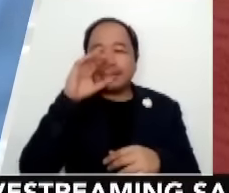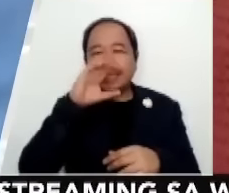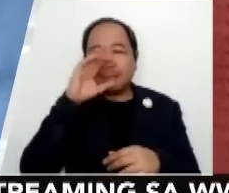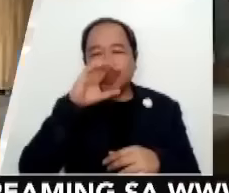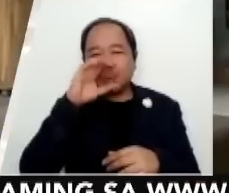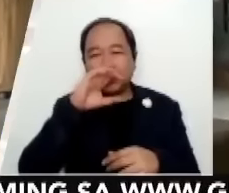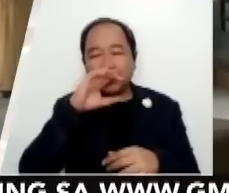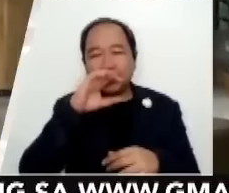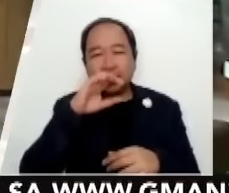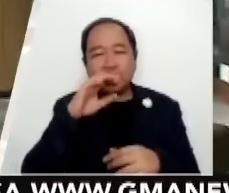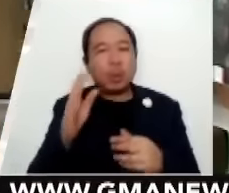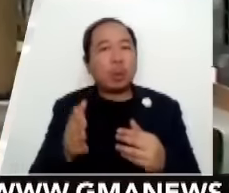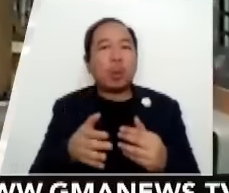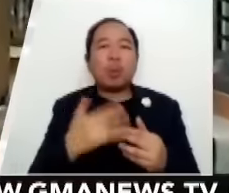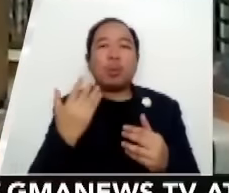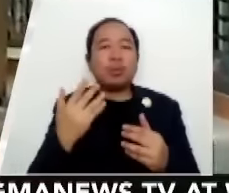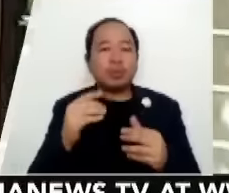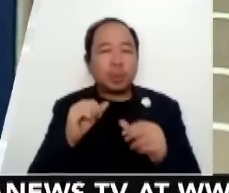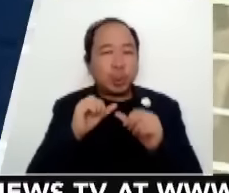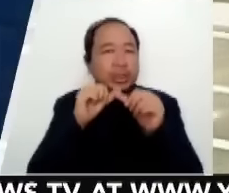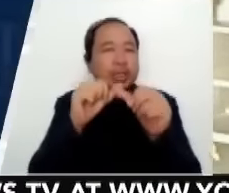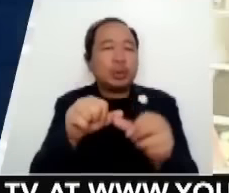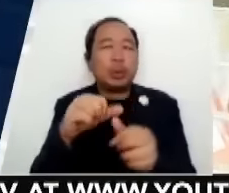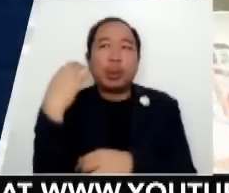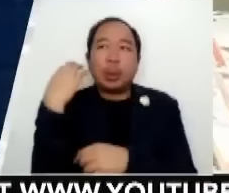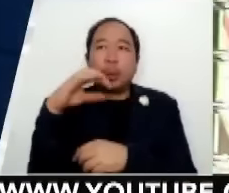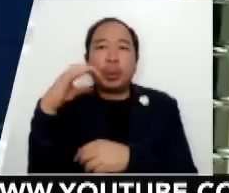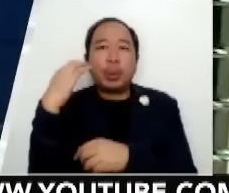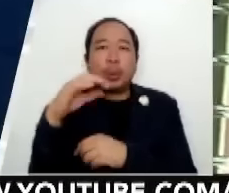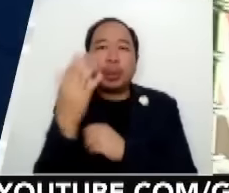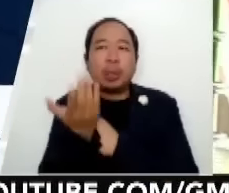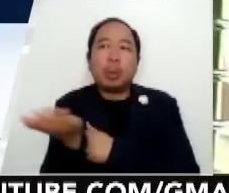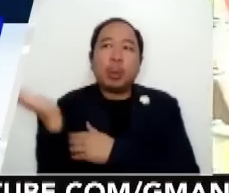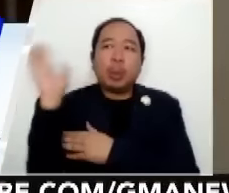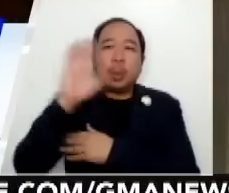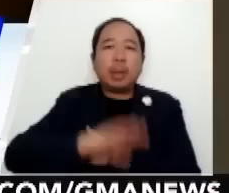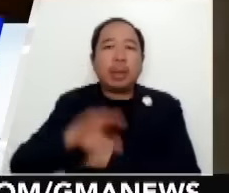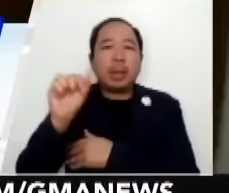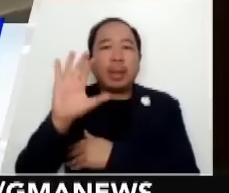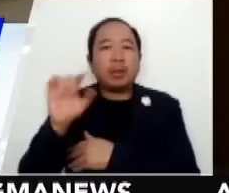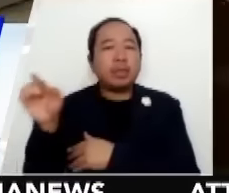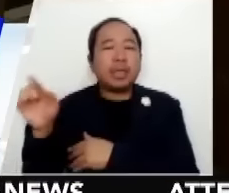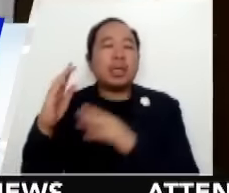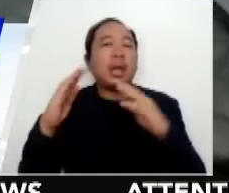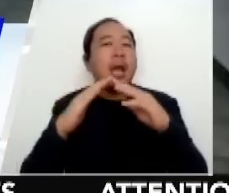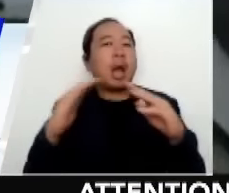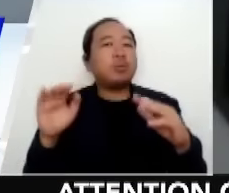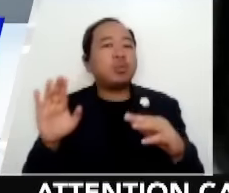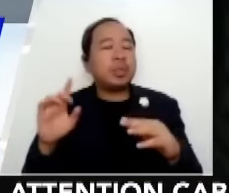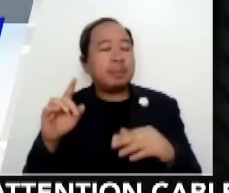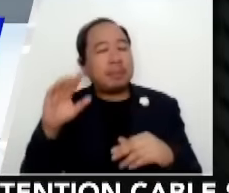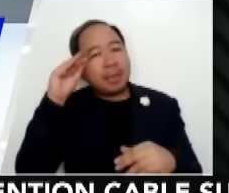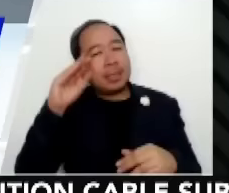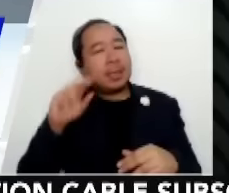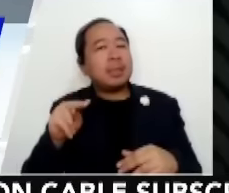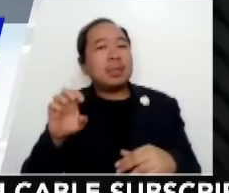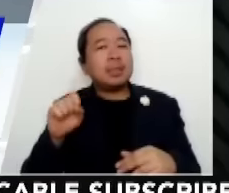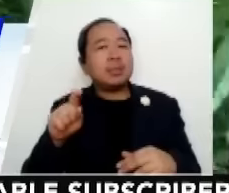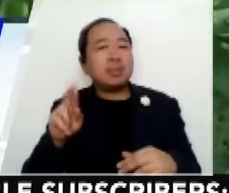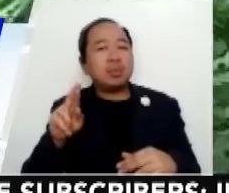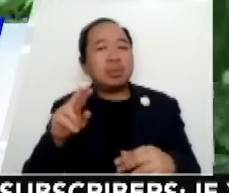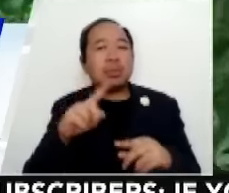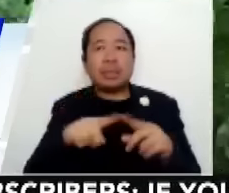halos wala nang patayan ang electric fan at aircon sa bahay ni Nestor. Pero sa dami ng dekuryenteng gamit sa bahay,